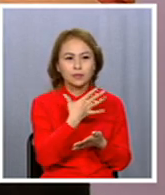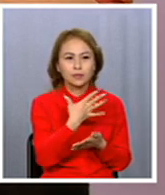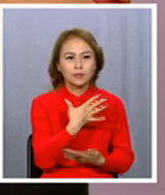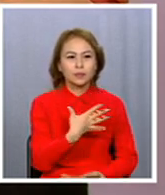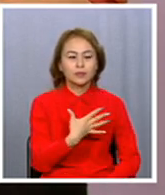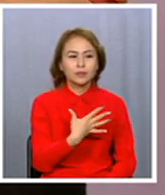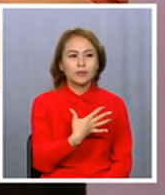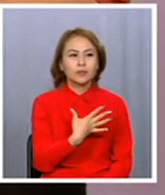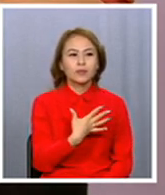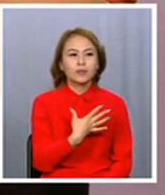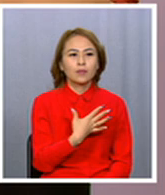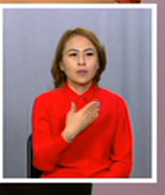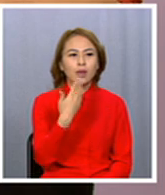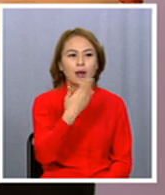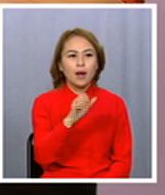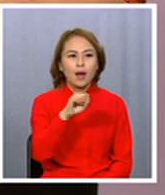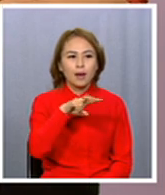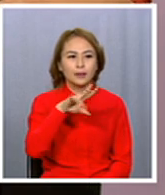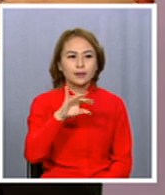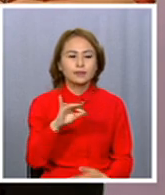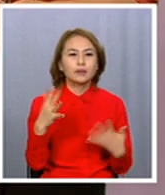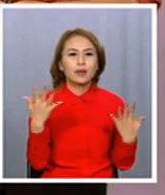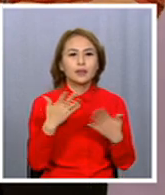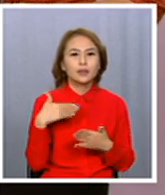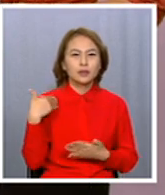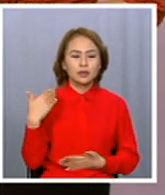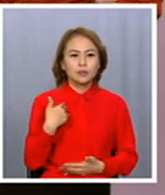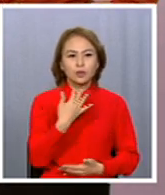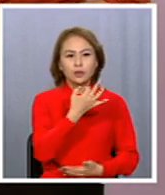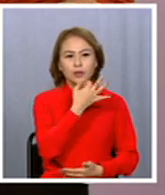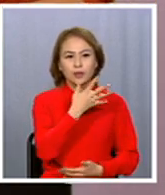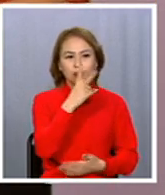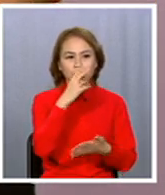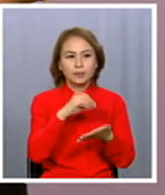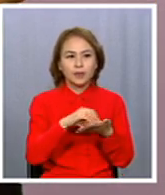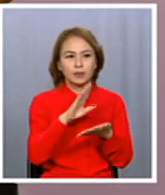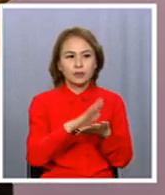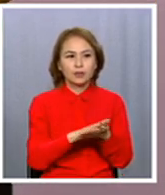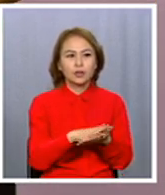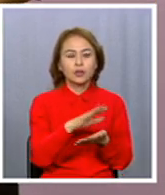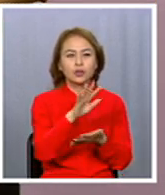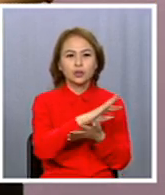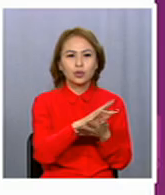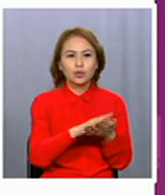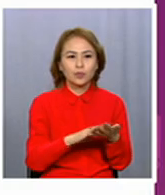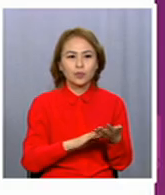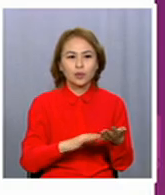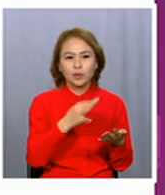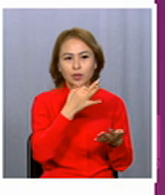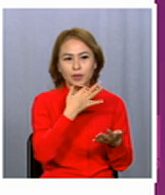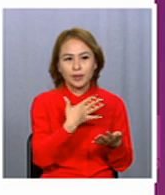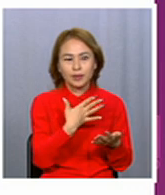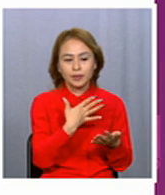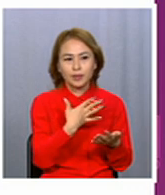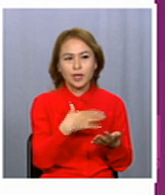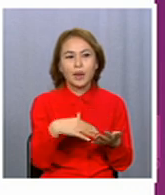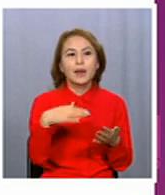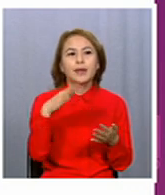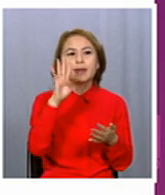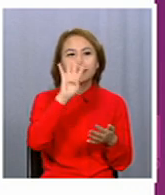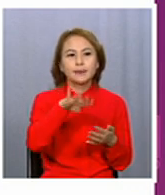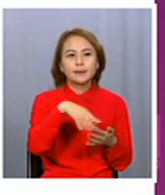Ал балалар, мұнда Әлидің қандай жеміс ұнататыны берілген, ол жүзімді ұнатады екен. Кестедегі